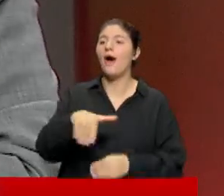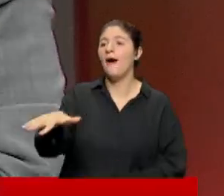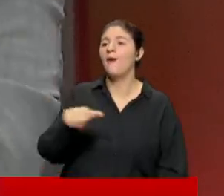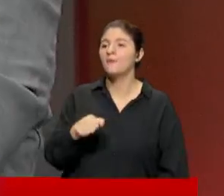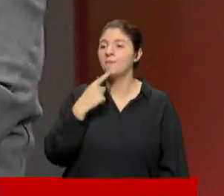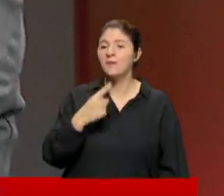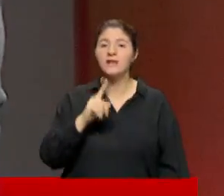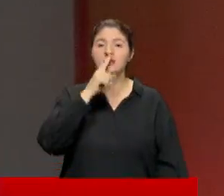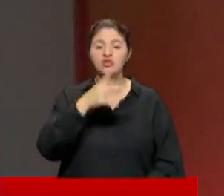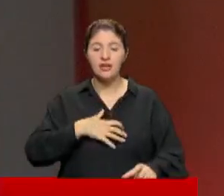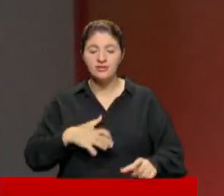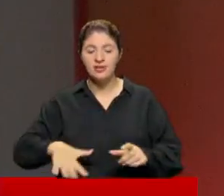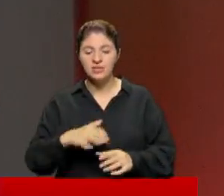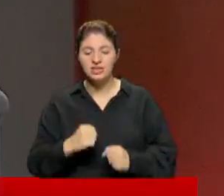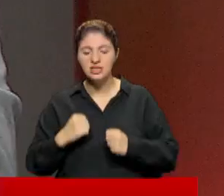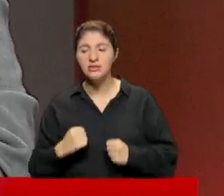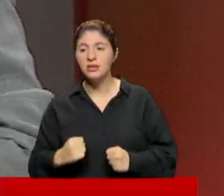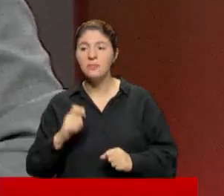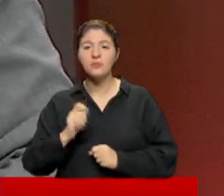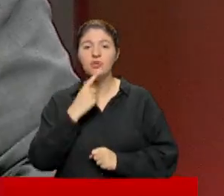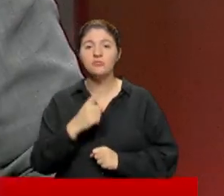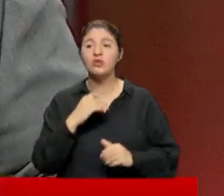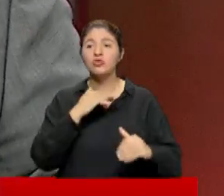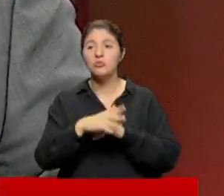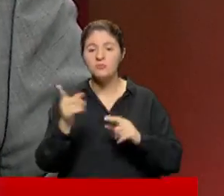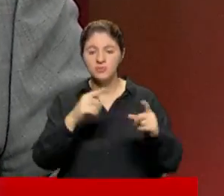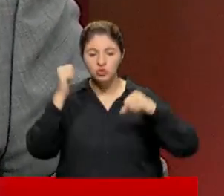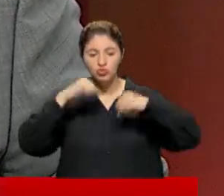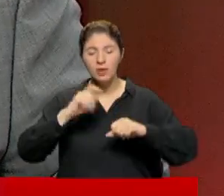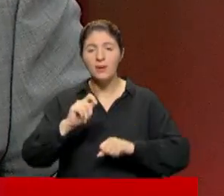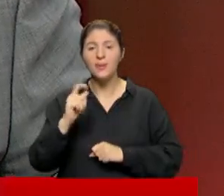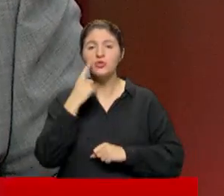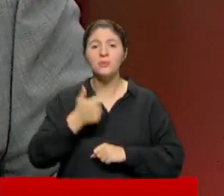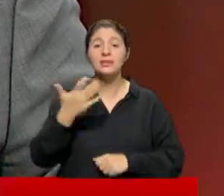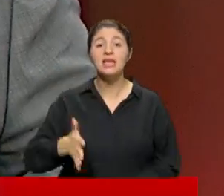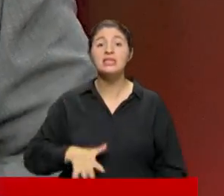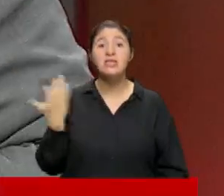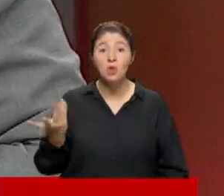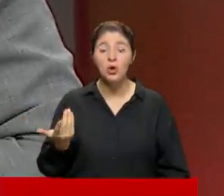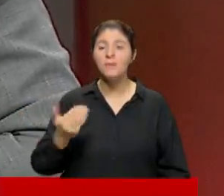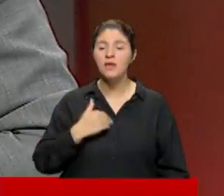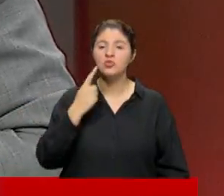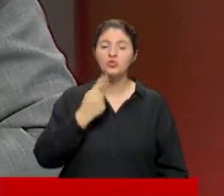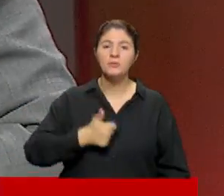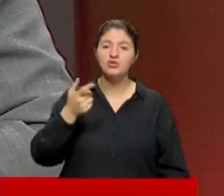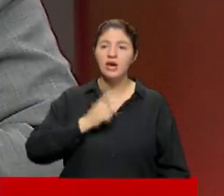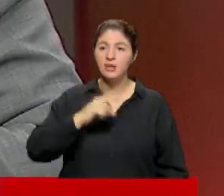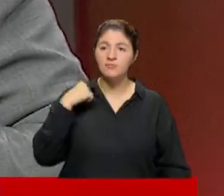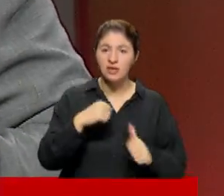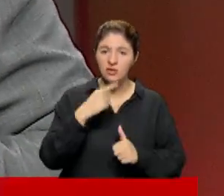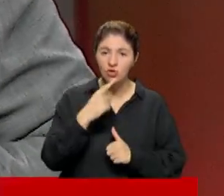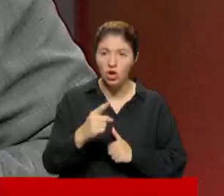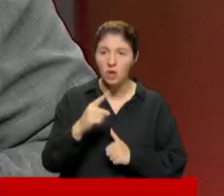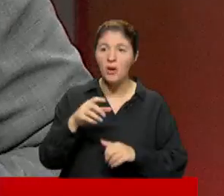diye sırf tabanımı kemikleşir im diye toplumu birbirine düşüren Cumhurbaşkanı istemiyorum Benim Cumhurbaşkanı adayım tekrar